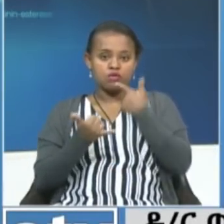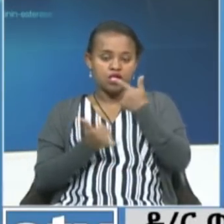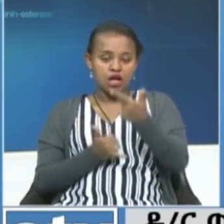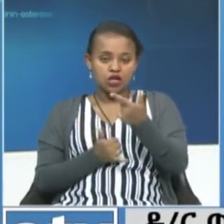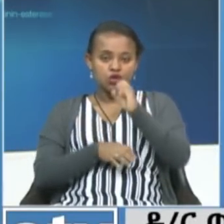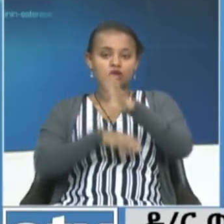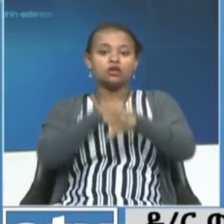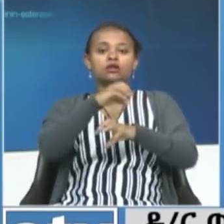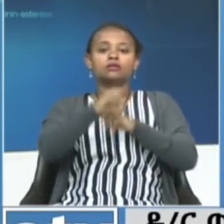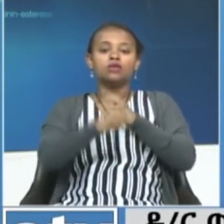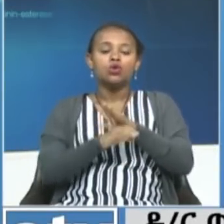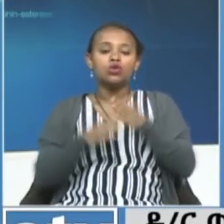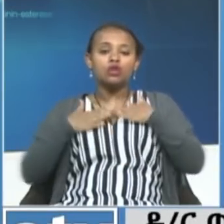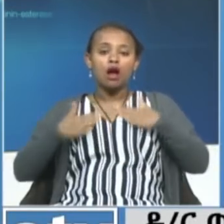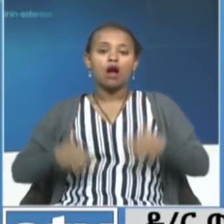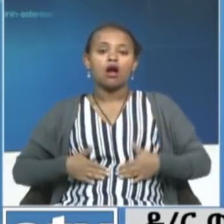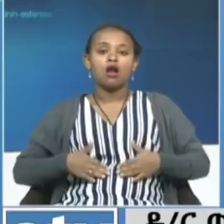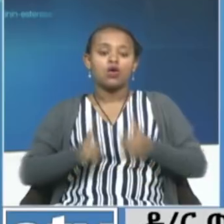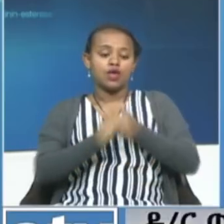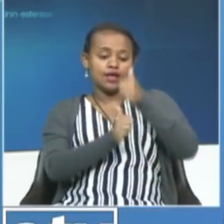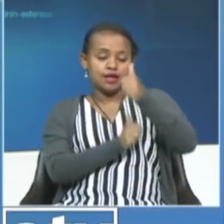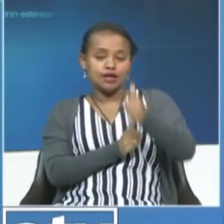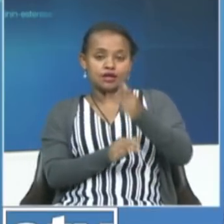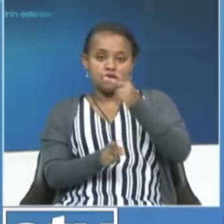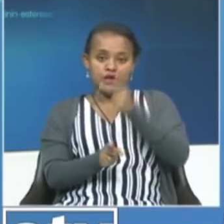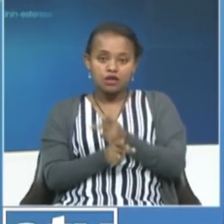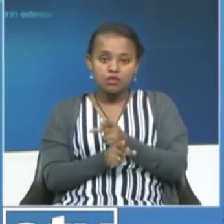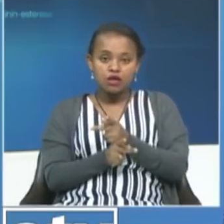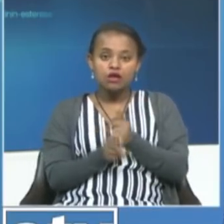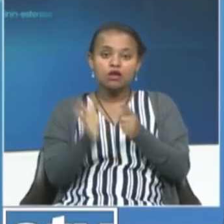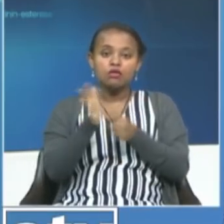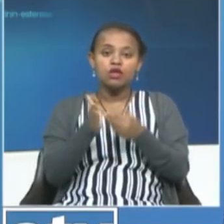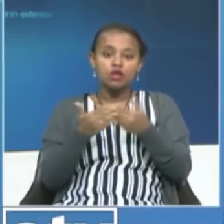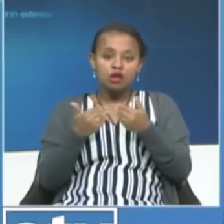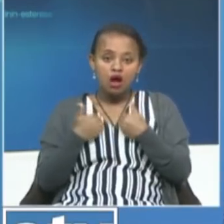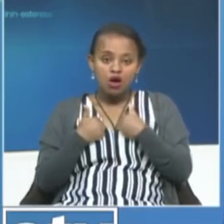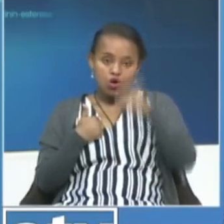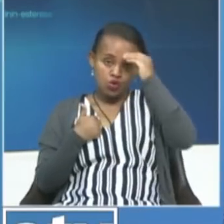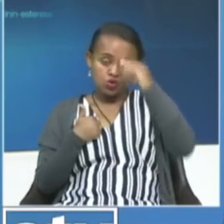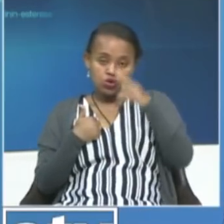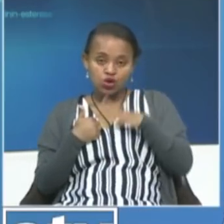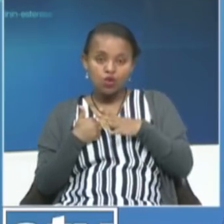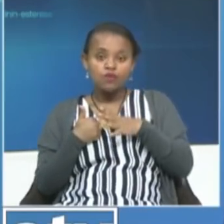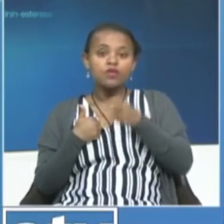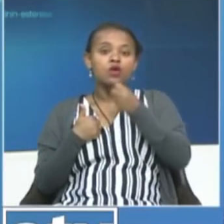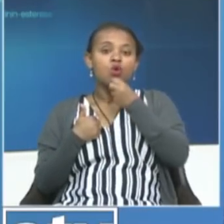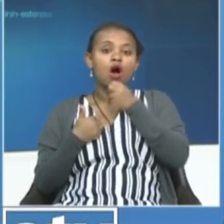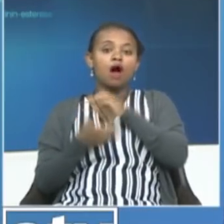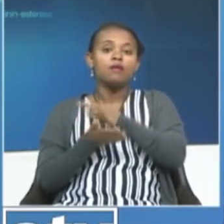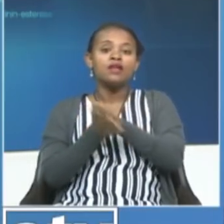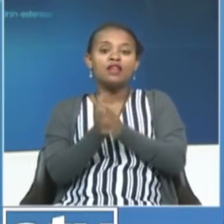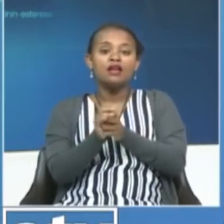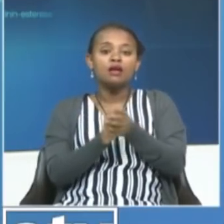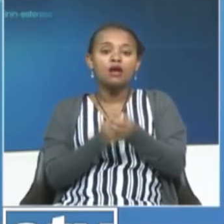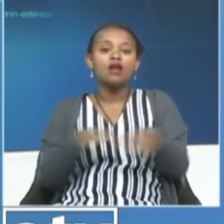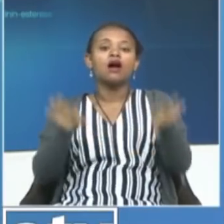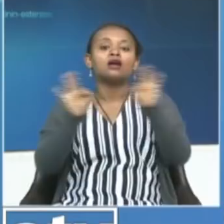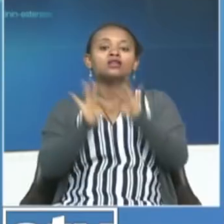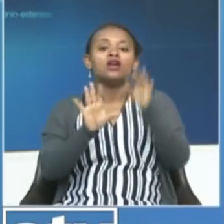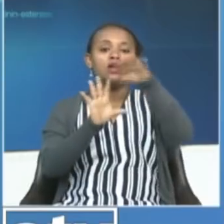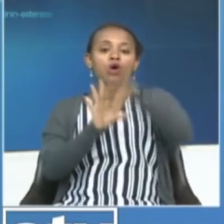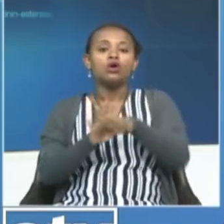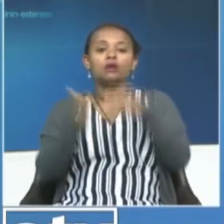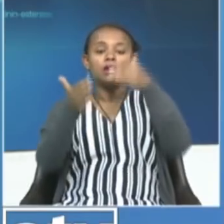ምክሮች ከአካላዊ ርቀት መጠበቅ፣ ምልክቱ ያለውን ሰው ቶሎ ስክሪን ማድረግ፣ ውሃ መታጠቢያና አስፈላጊውን